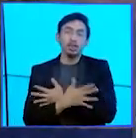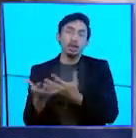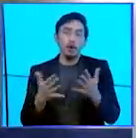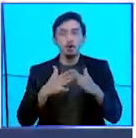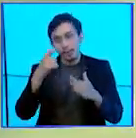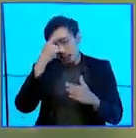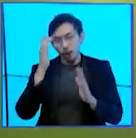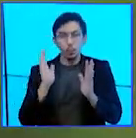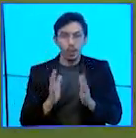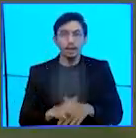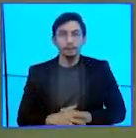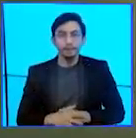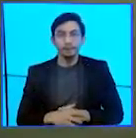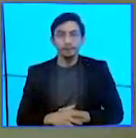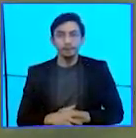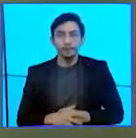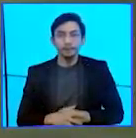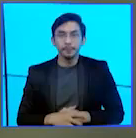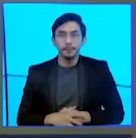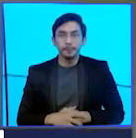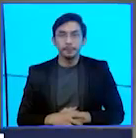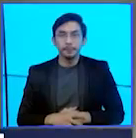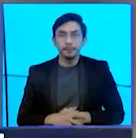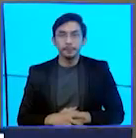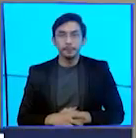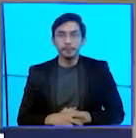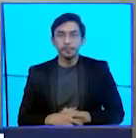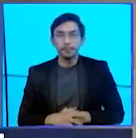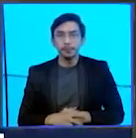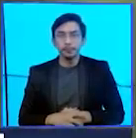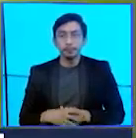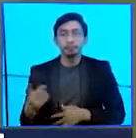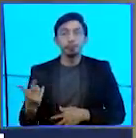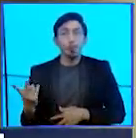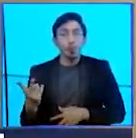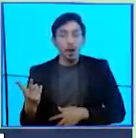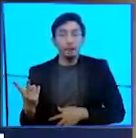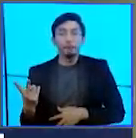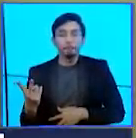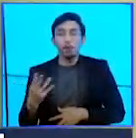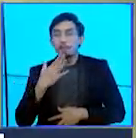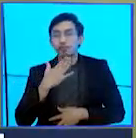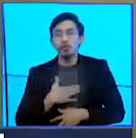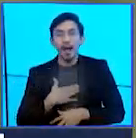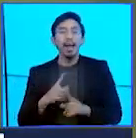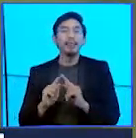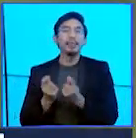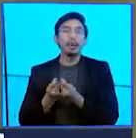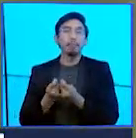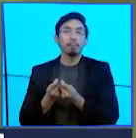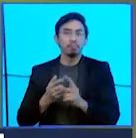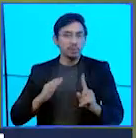Palu. Tim Madagoraya bersama tim masih mengejar tersisa DPO yang kini tersisa 4 orang. Masing-masing adalah